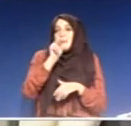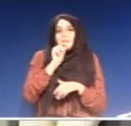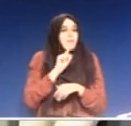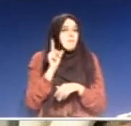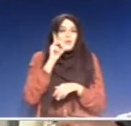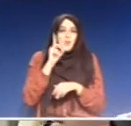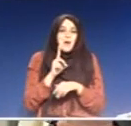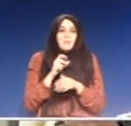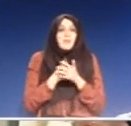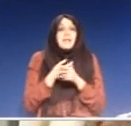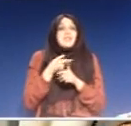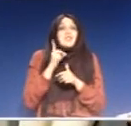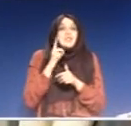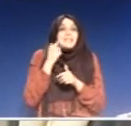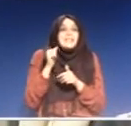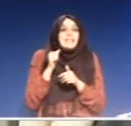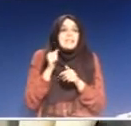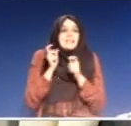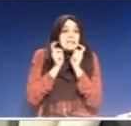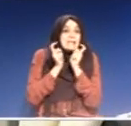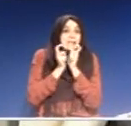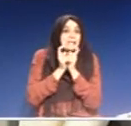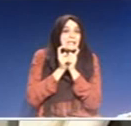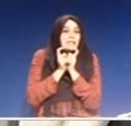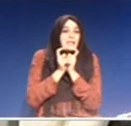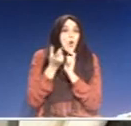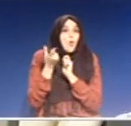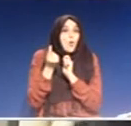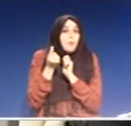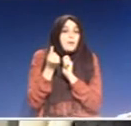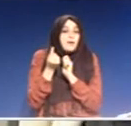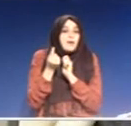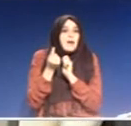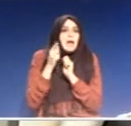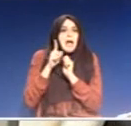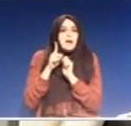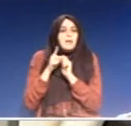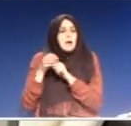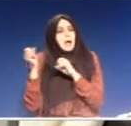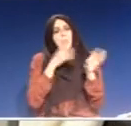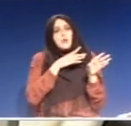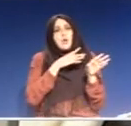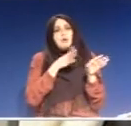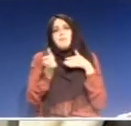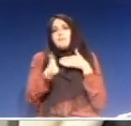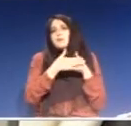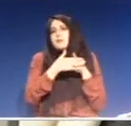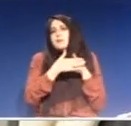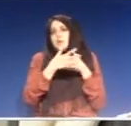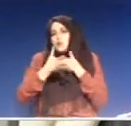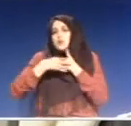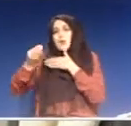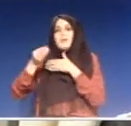كان نزاع بينهما ولكن طريقة التعامل مع النزاع أنها تخرج وتغادر،